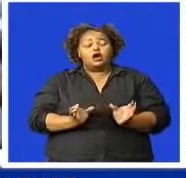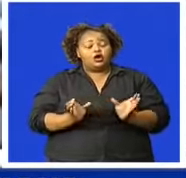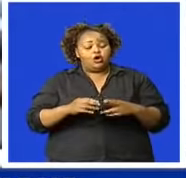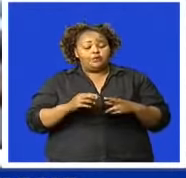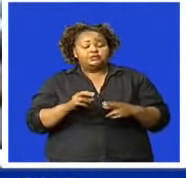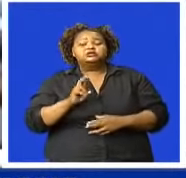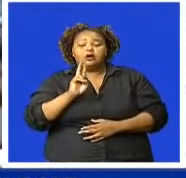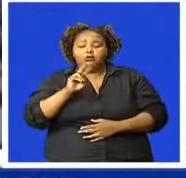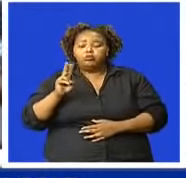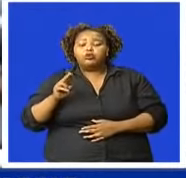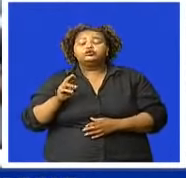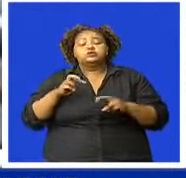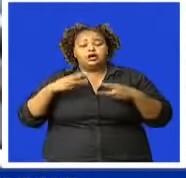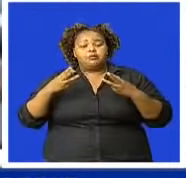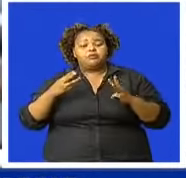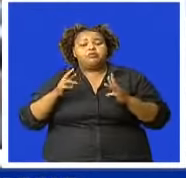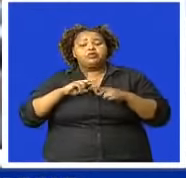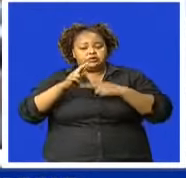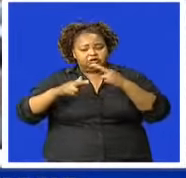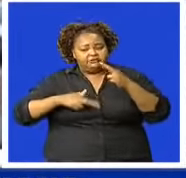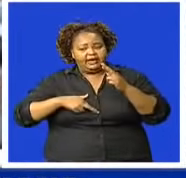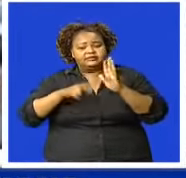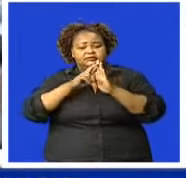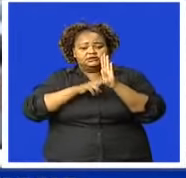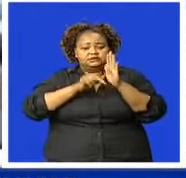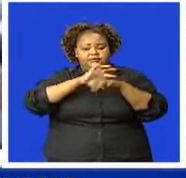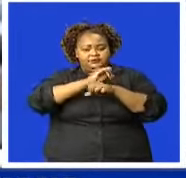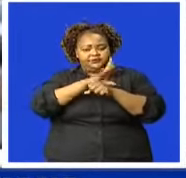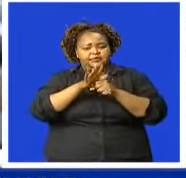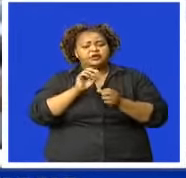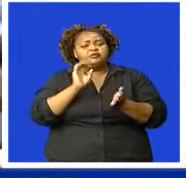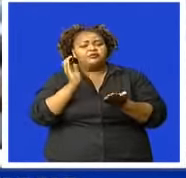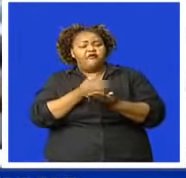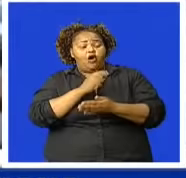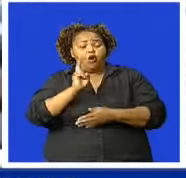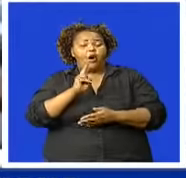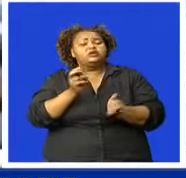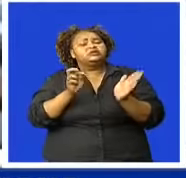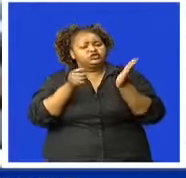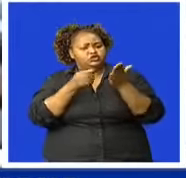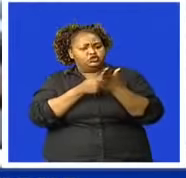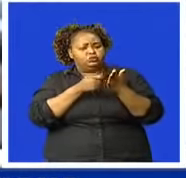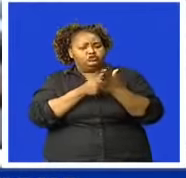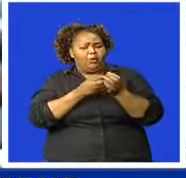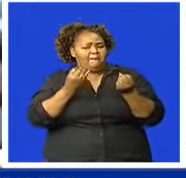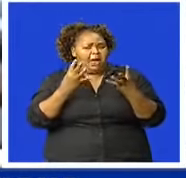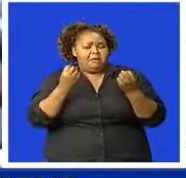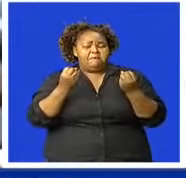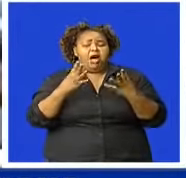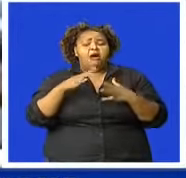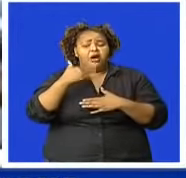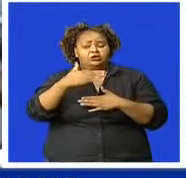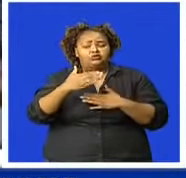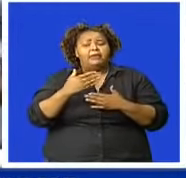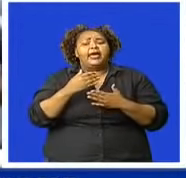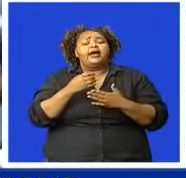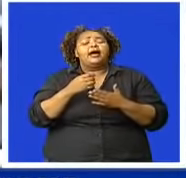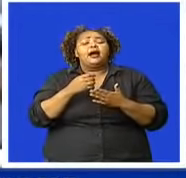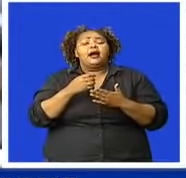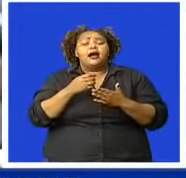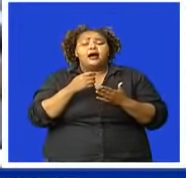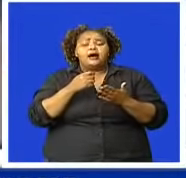yokulwa nemkhuhlane COVID-19 dlamini uthi batfole ukuthi titolo letinyenti lapha eveni tiyachubeka nekuthengisa kudla